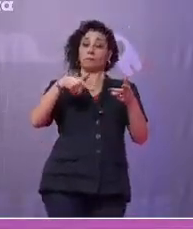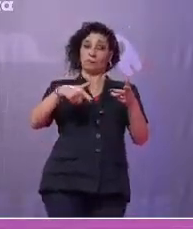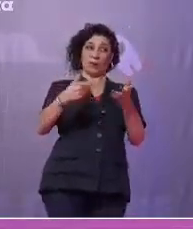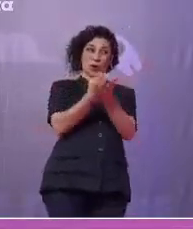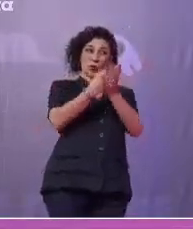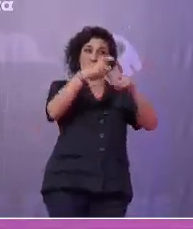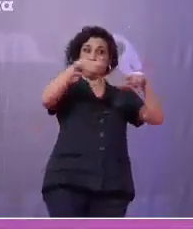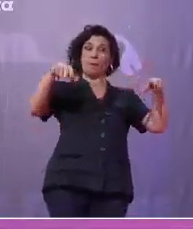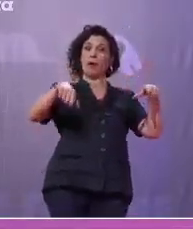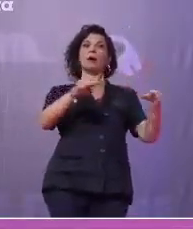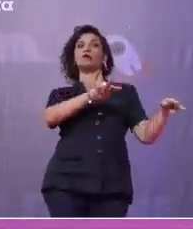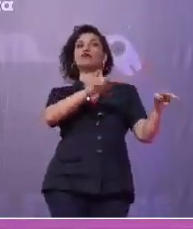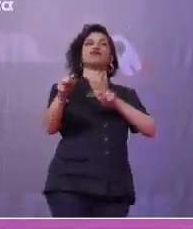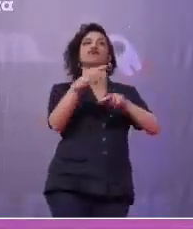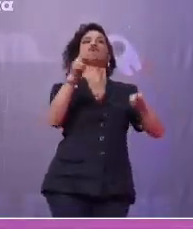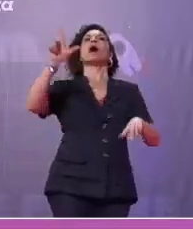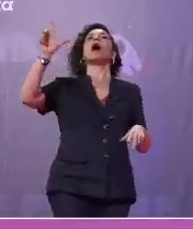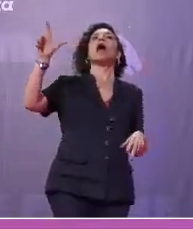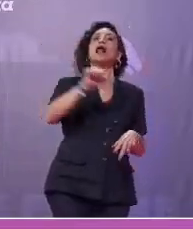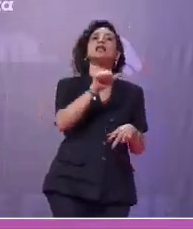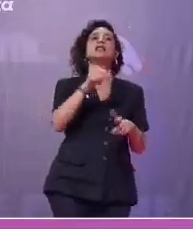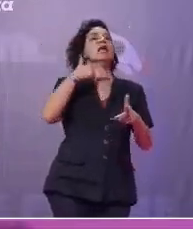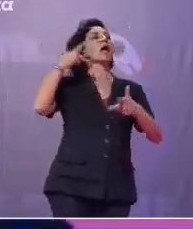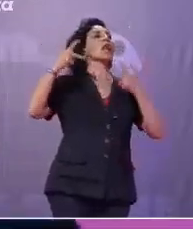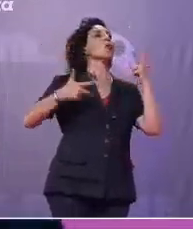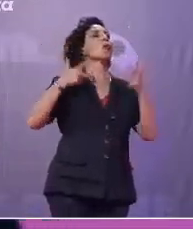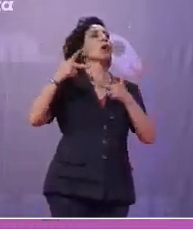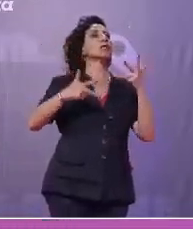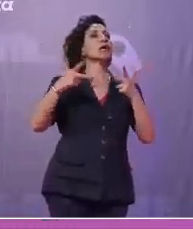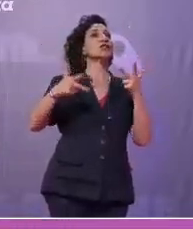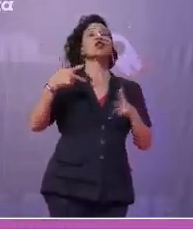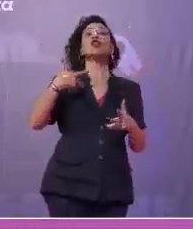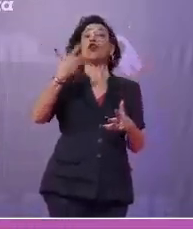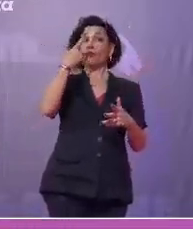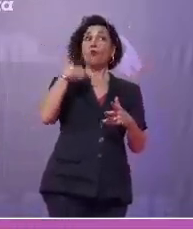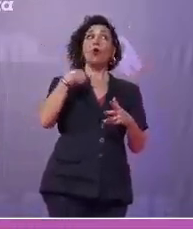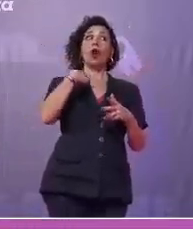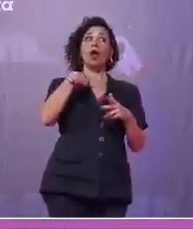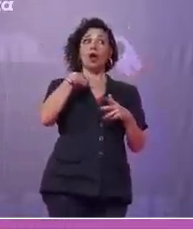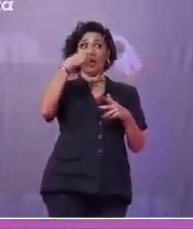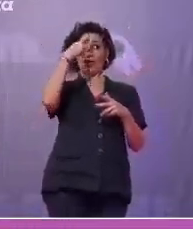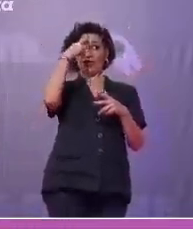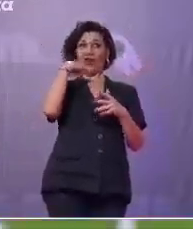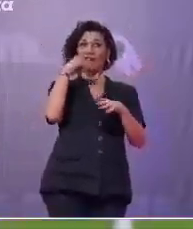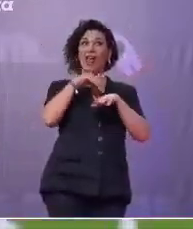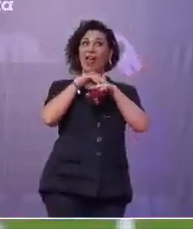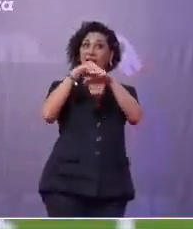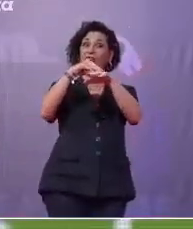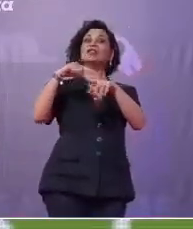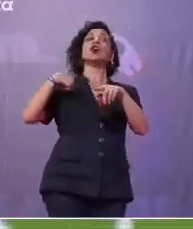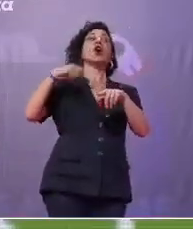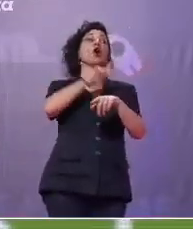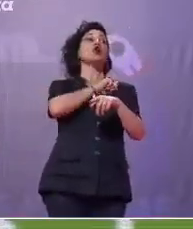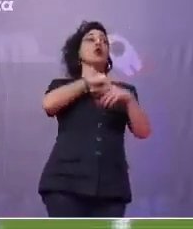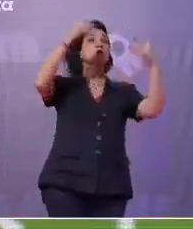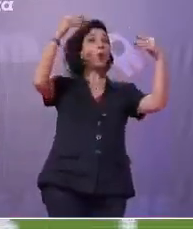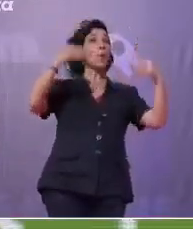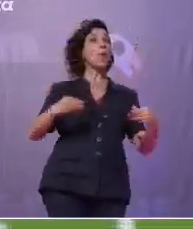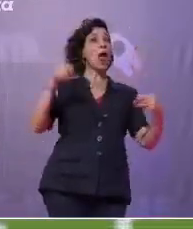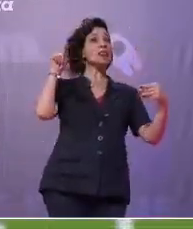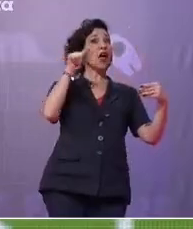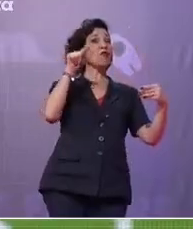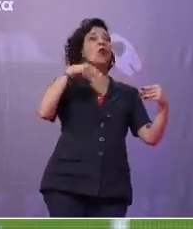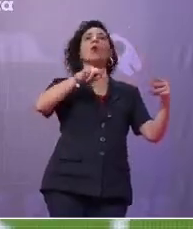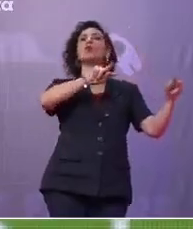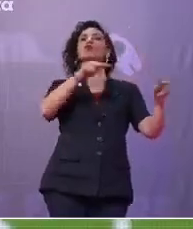questo palco in Lis nella lingua dei segni ci tengo anche a ricordare che ovviamente sulla nostra piattaforma tutto quello che accade è tradotto in